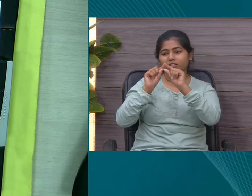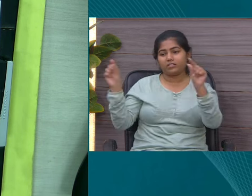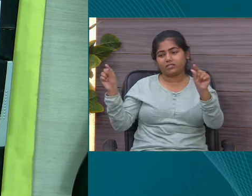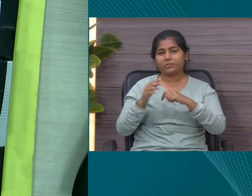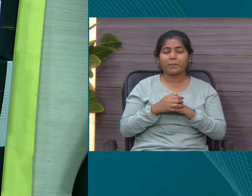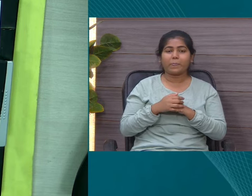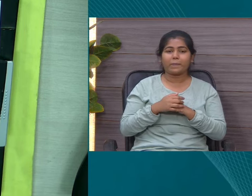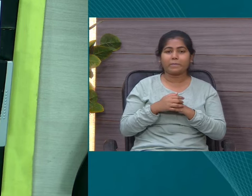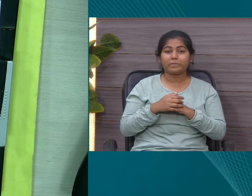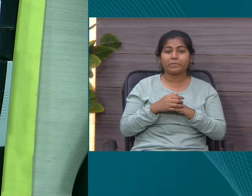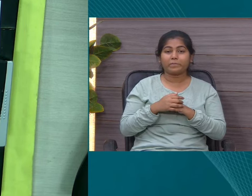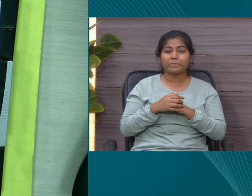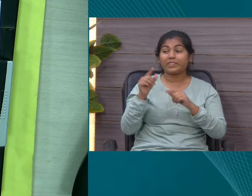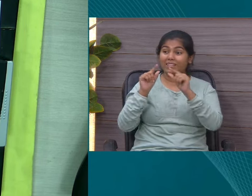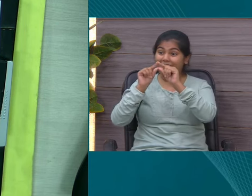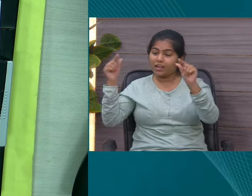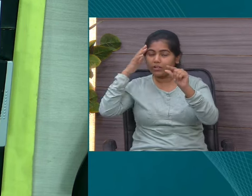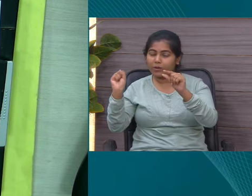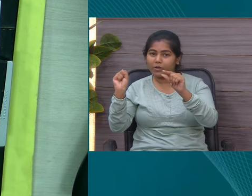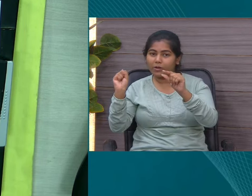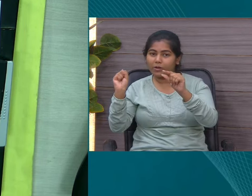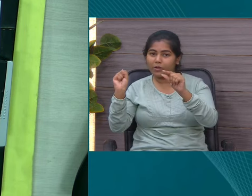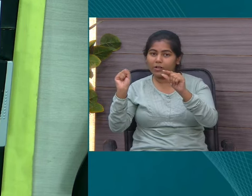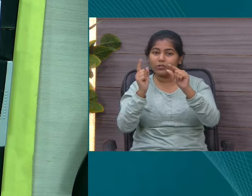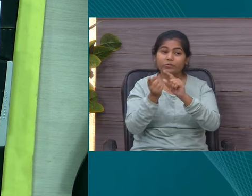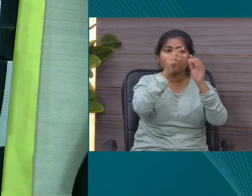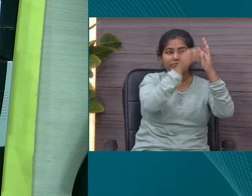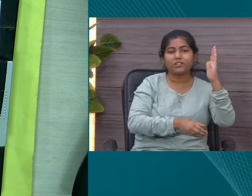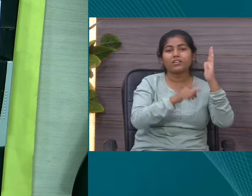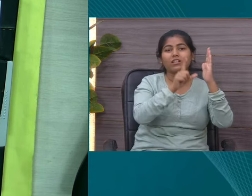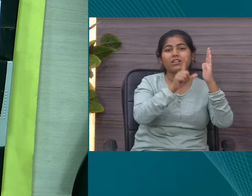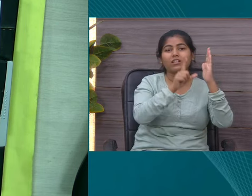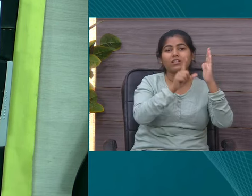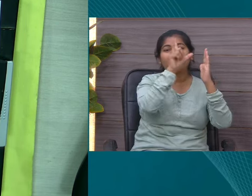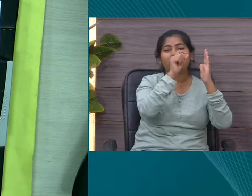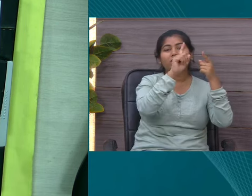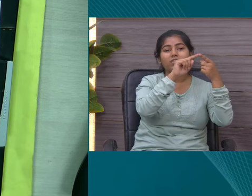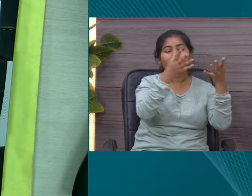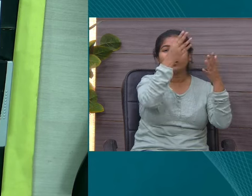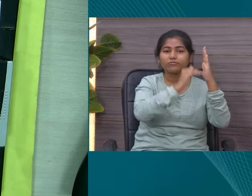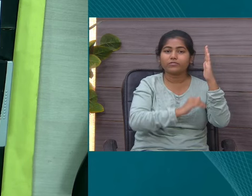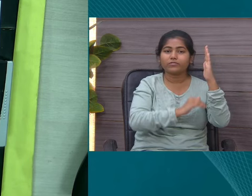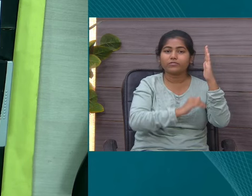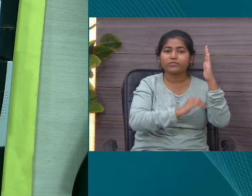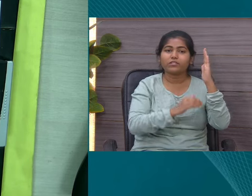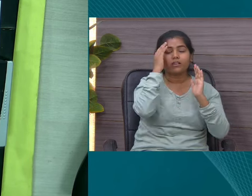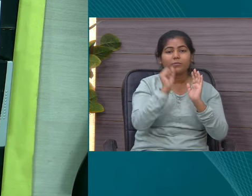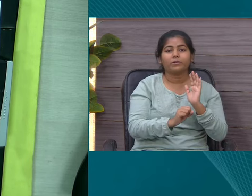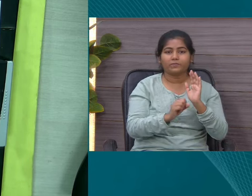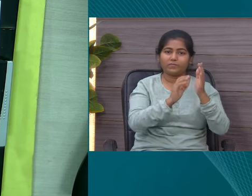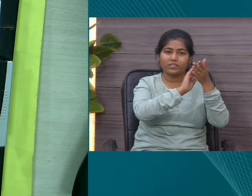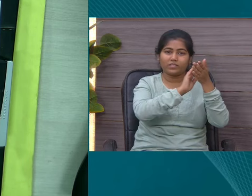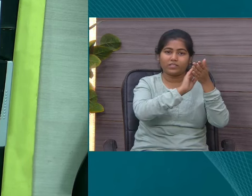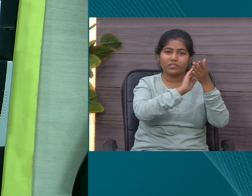ये अगर आपने याद कर ली तो आपको 10 एलिमेंट सीरीज में याद हो जाएंगे एटॉमिक नंबर के अकॉर्डिंगली। देखते हैं कैसे लाइन में कैसे ये एलिमेंट्स आएंगे, देखिए